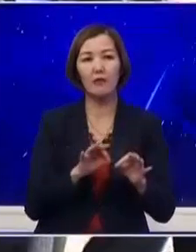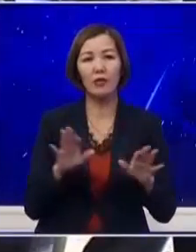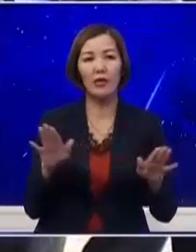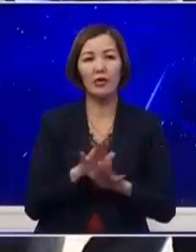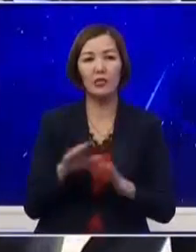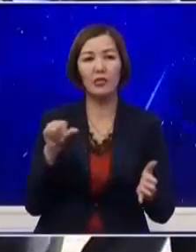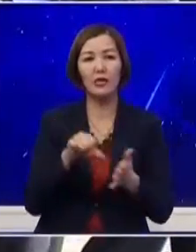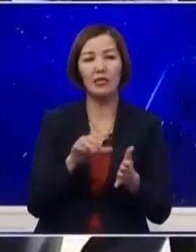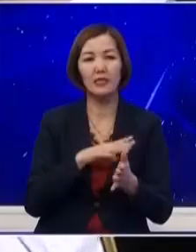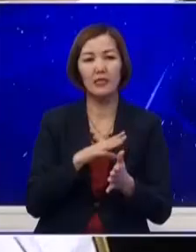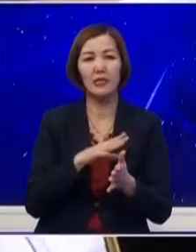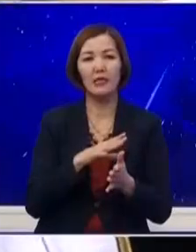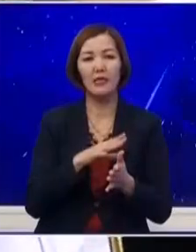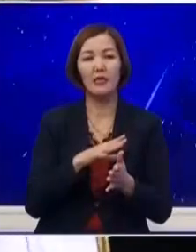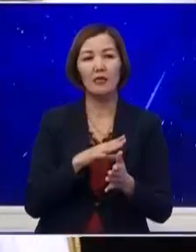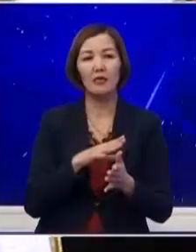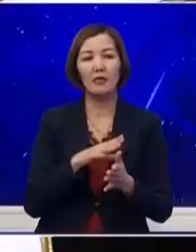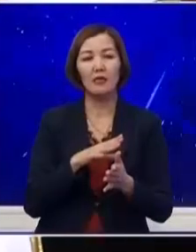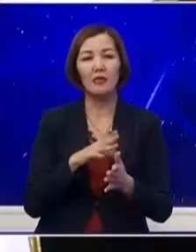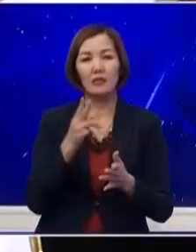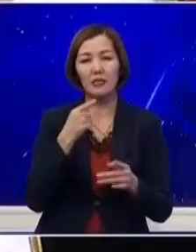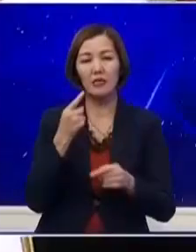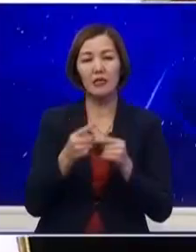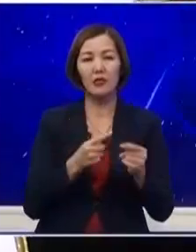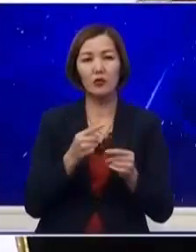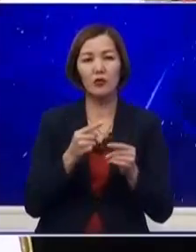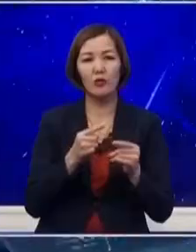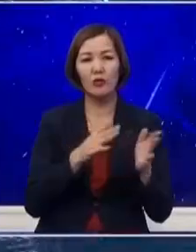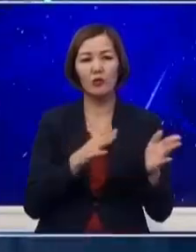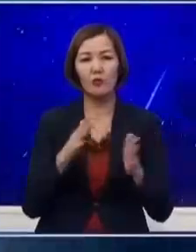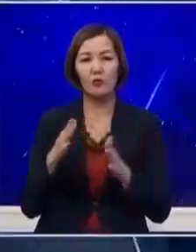келді. Кішкентай көрермендерге ұлттық салт-дәстүрлерден үзінді көрсетілді.